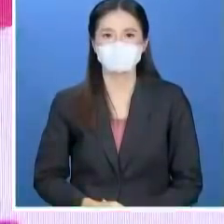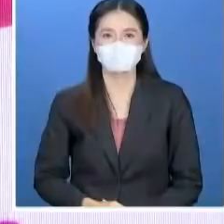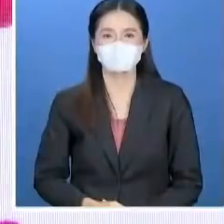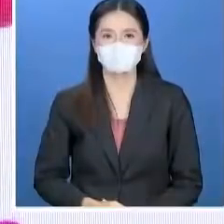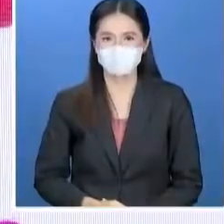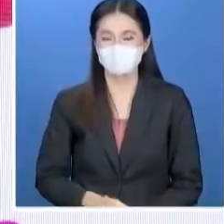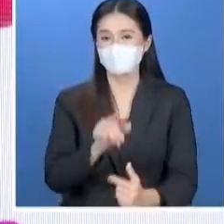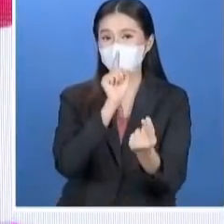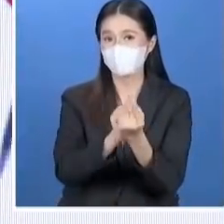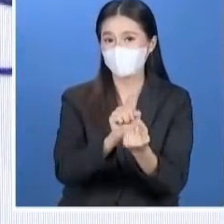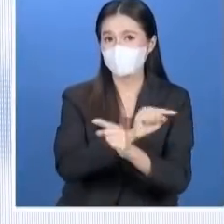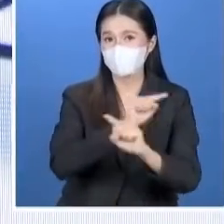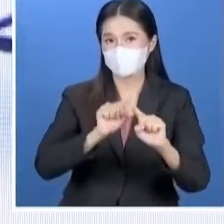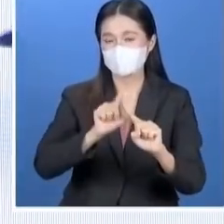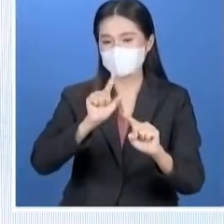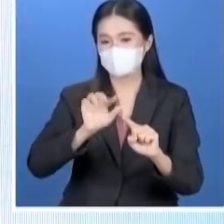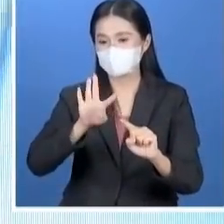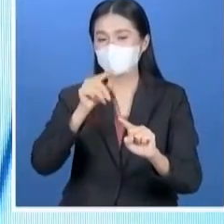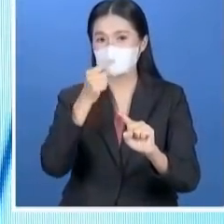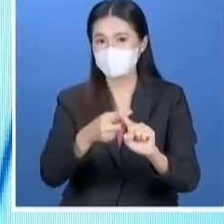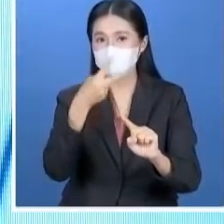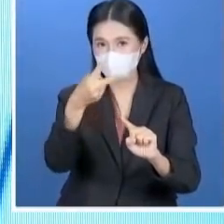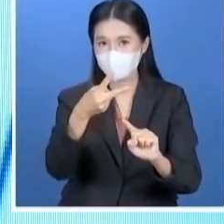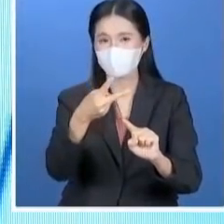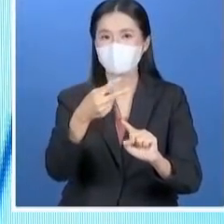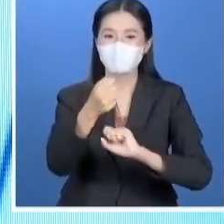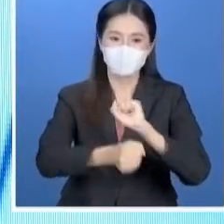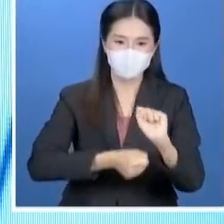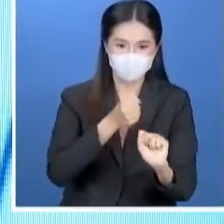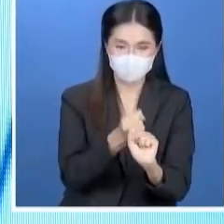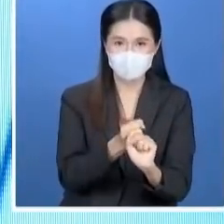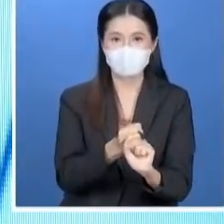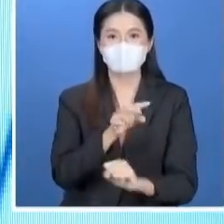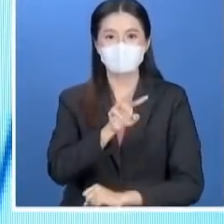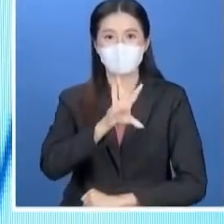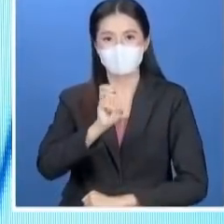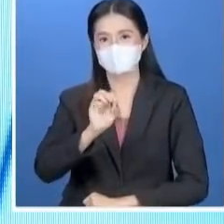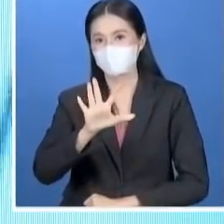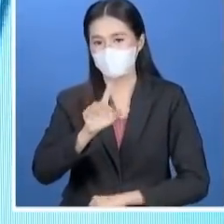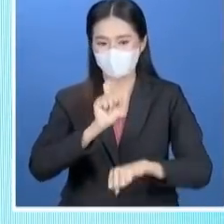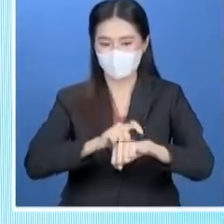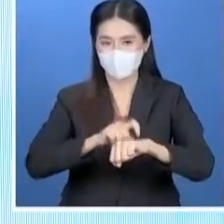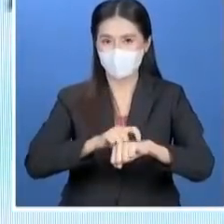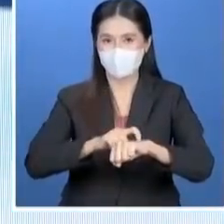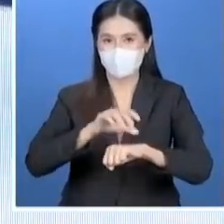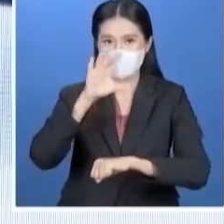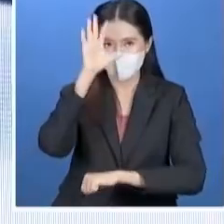หลังจากเกิดเหตุในคืนวันที่24กุมภาพันธ์พุทธศักราช2565เวลาประมา